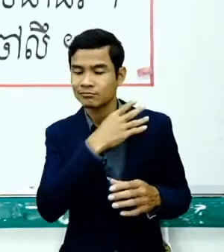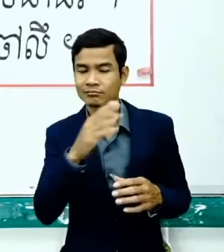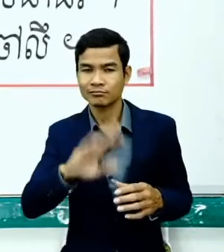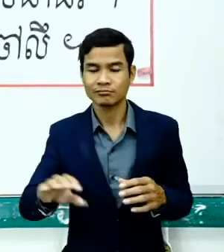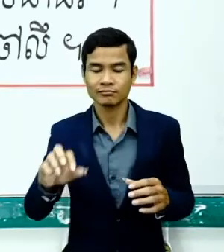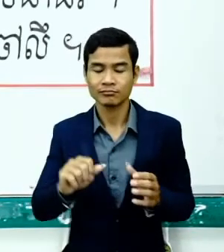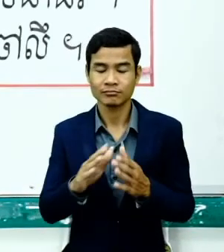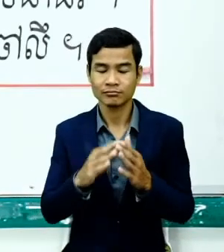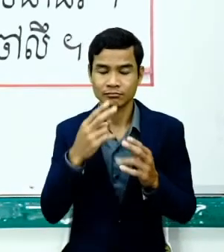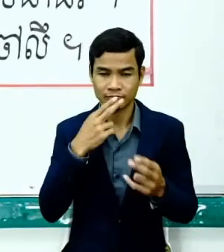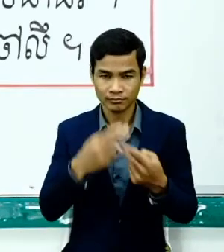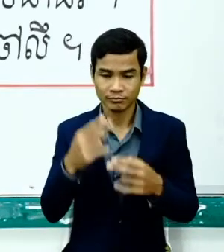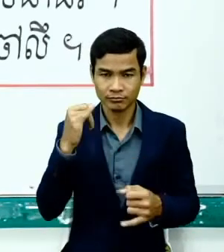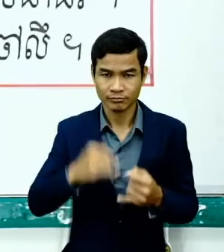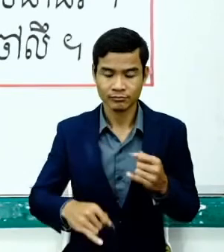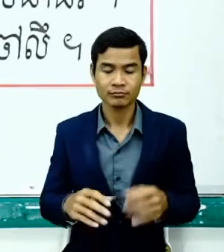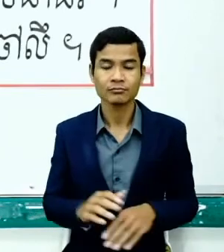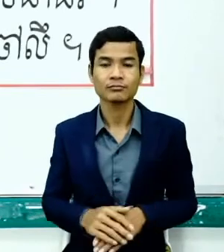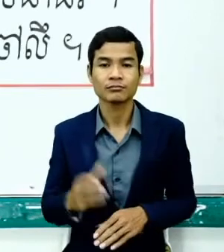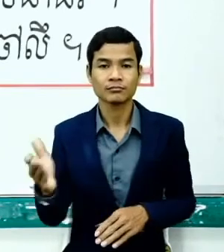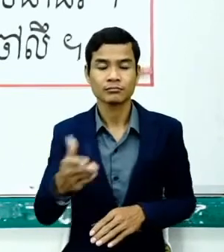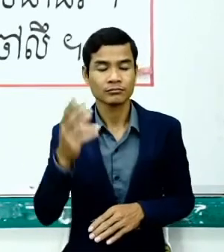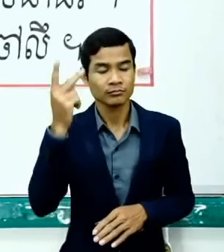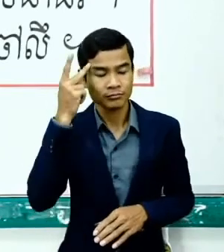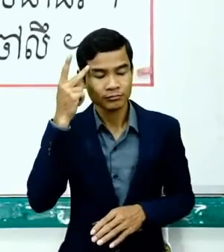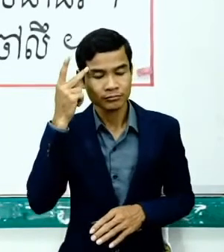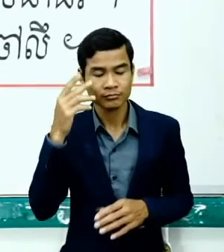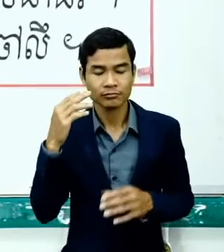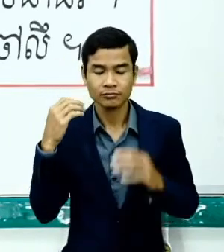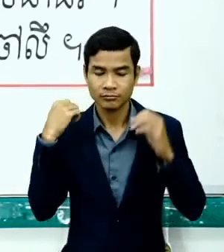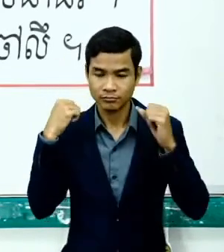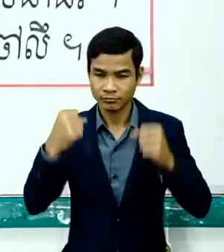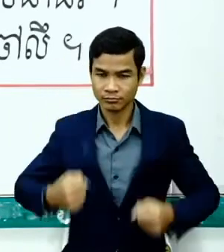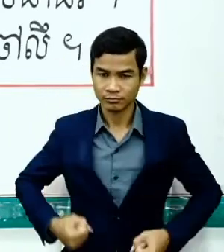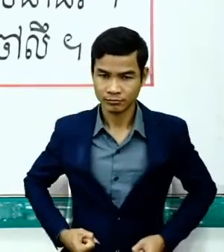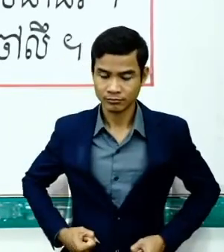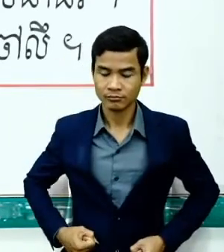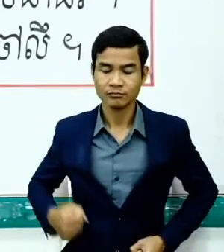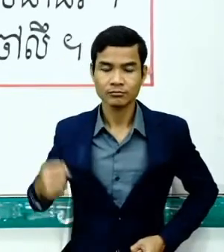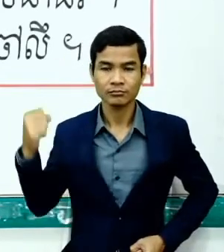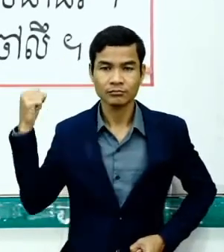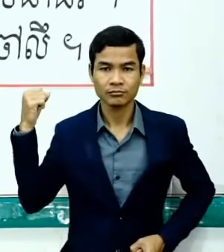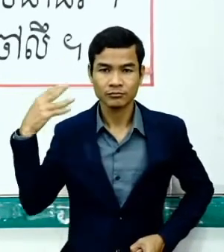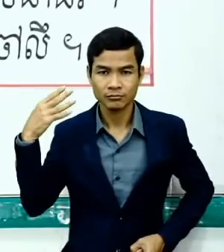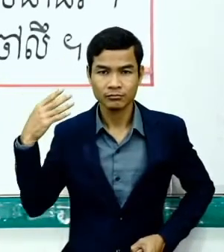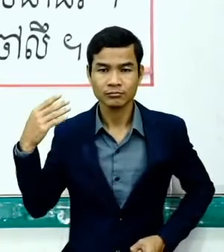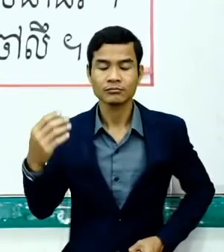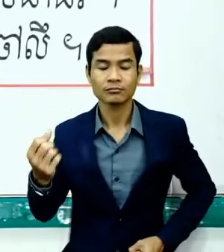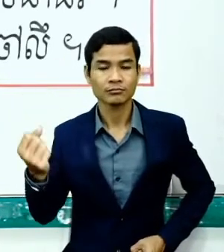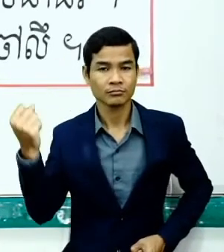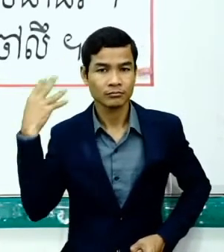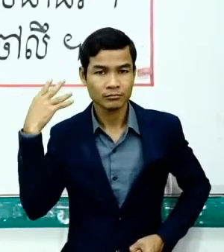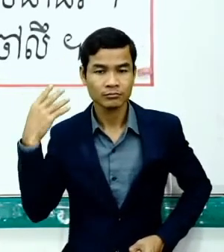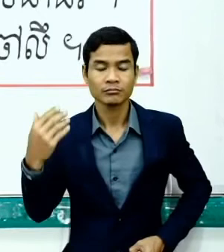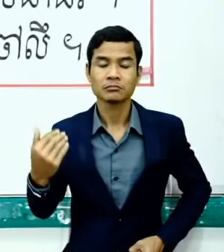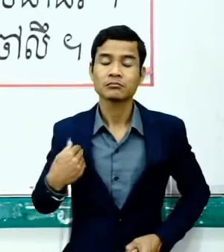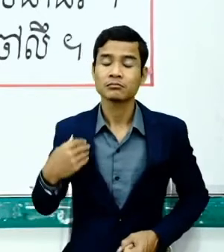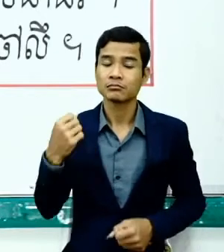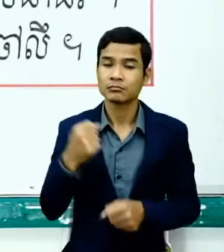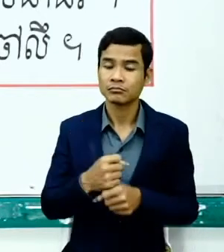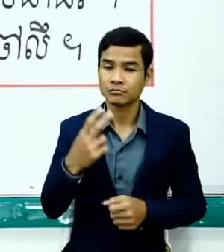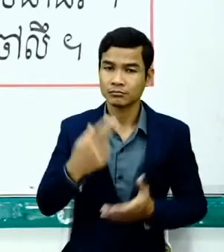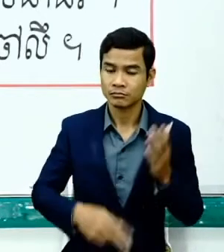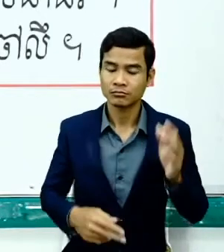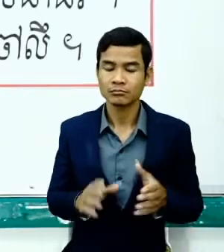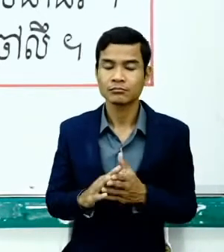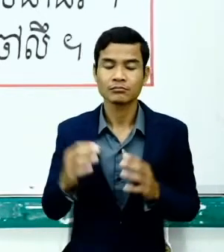សំណួរចុងក្រោយតោះកូនគិតថាកផាគេធ្វើមកពីអ្វីចាកូនគិតបន្តិចមើលតើក